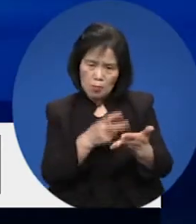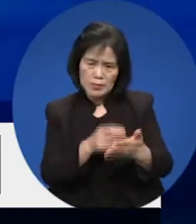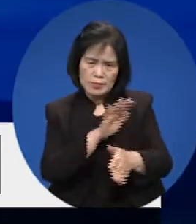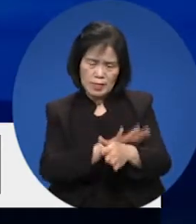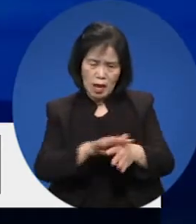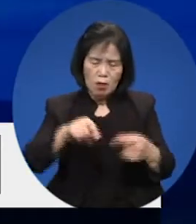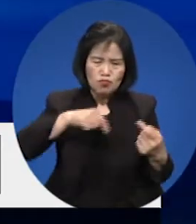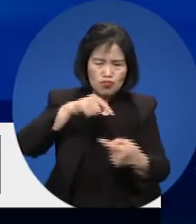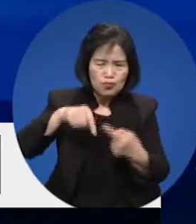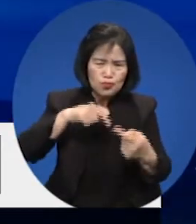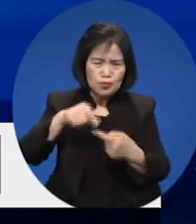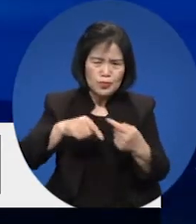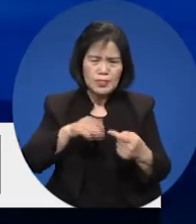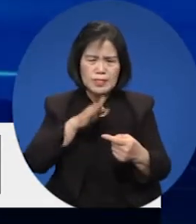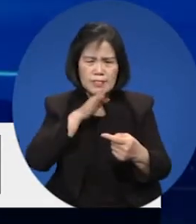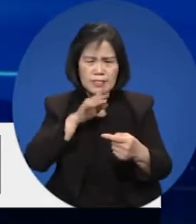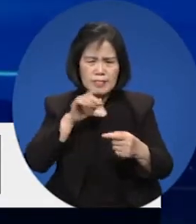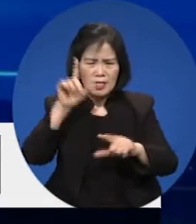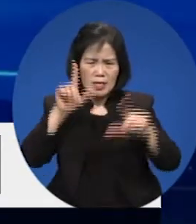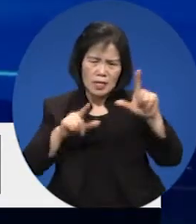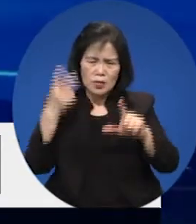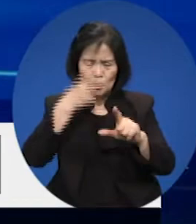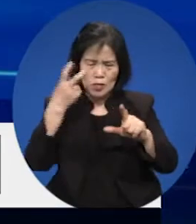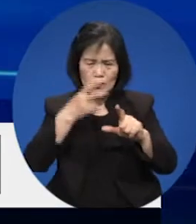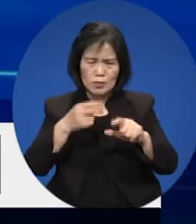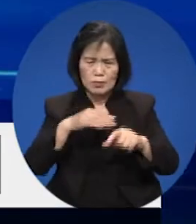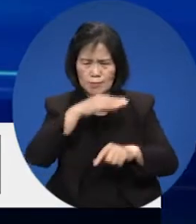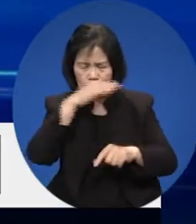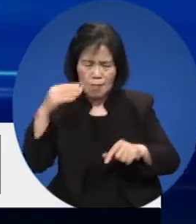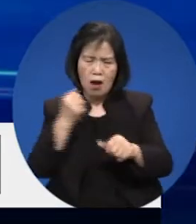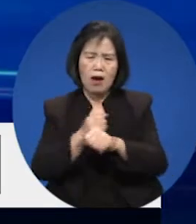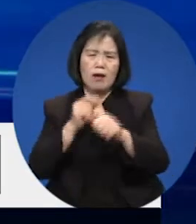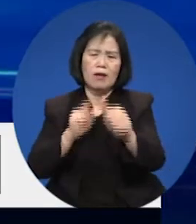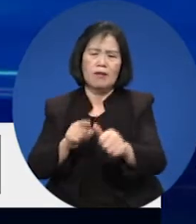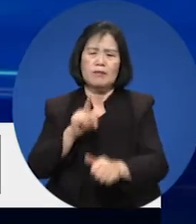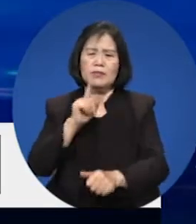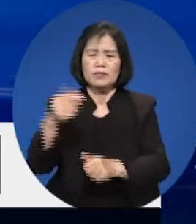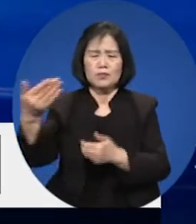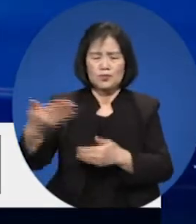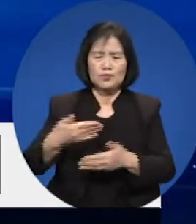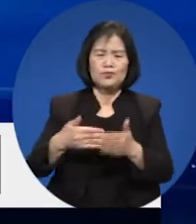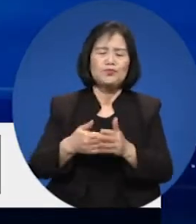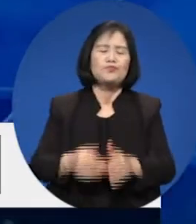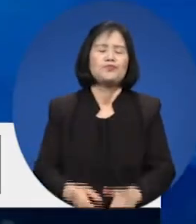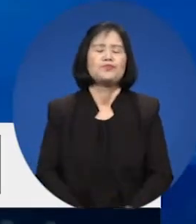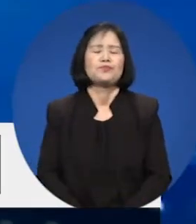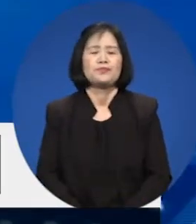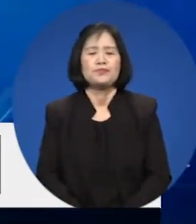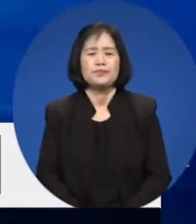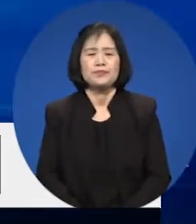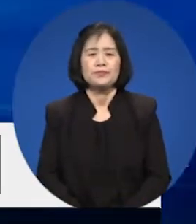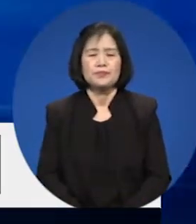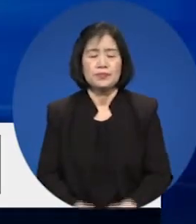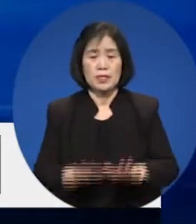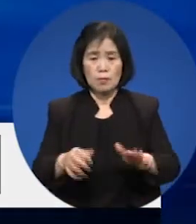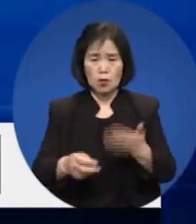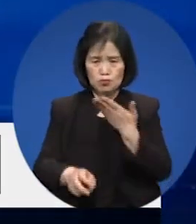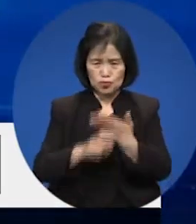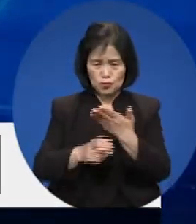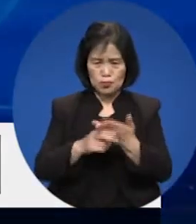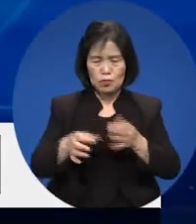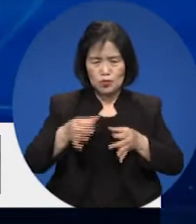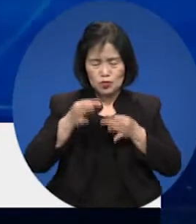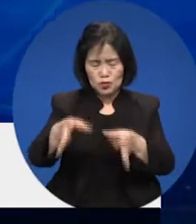운영하면서 싫게 조사부터 제대로 해라 이렇게 말씀을 하셨는데 이런 얘기도 있습니다 사실 이번 불법투기 에